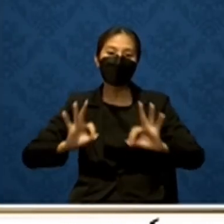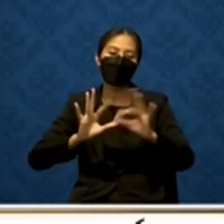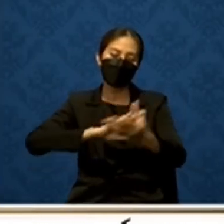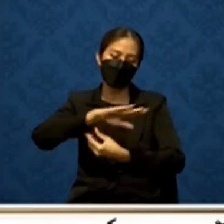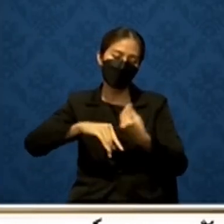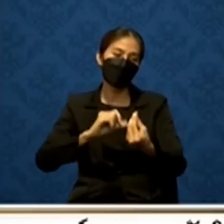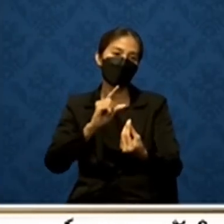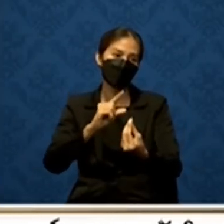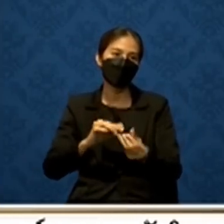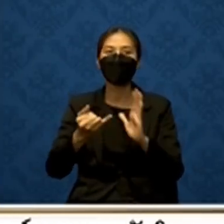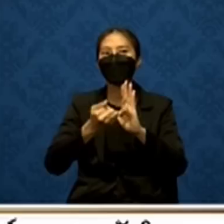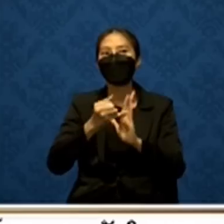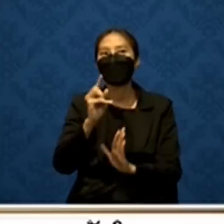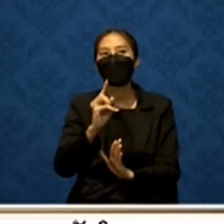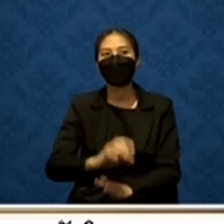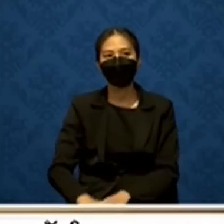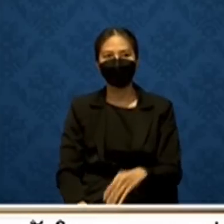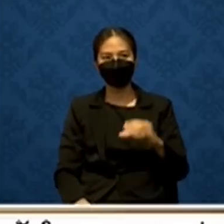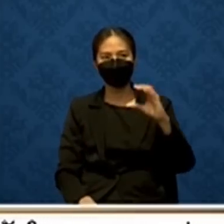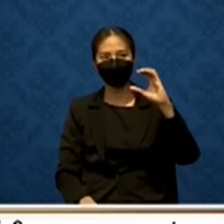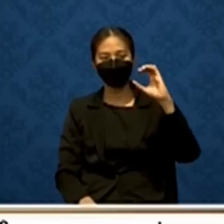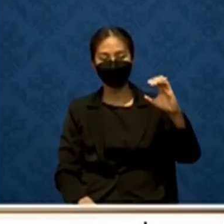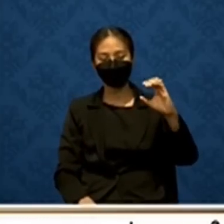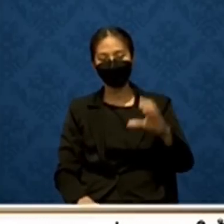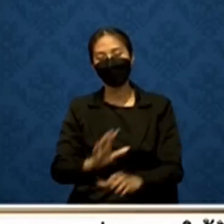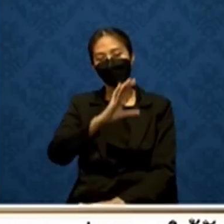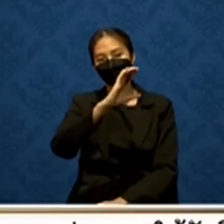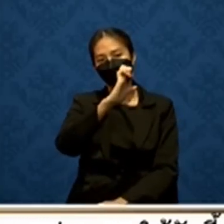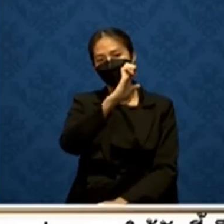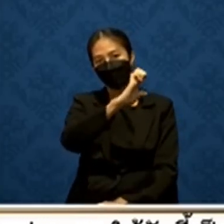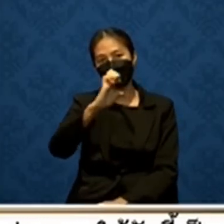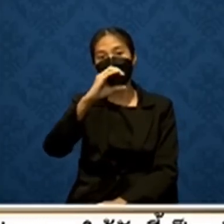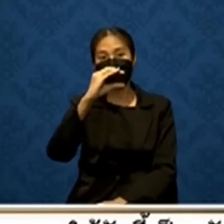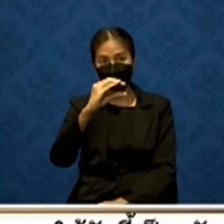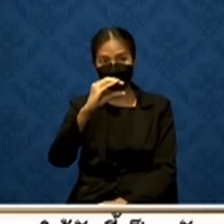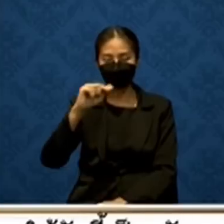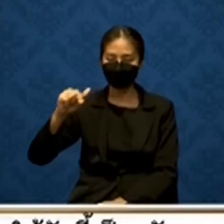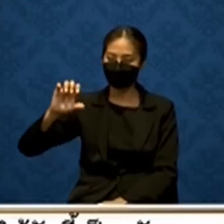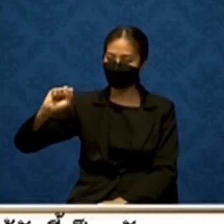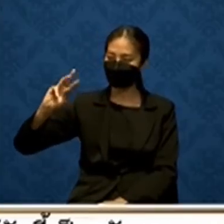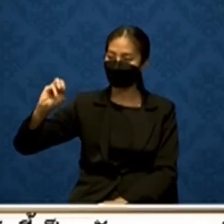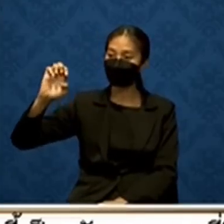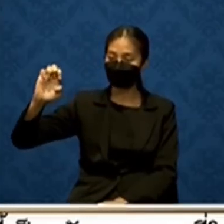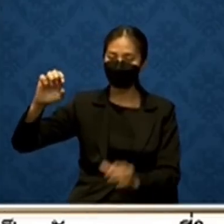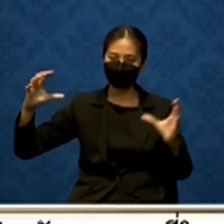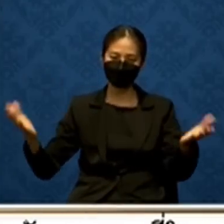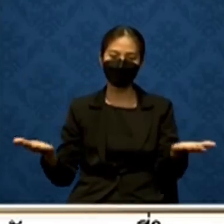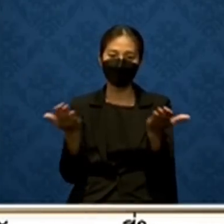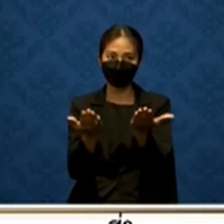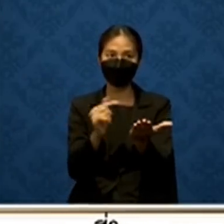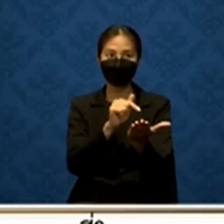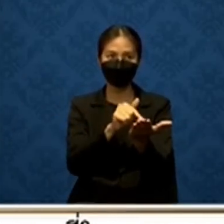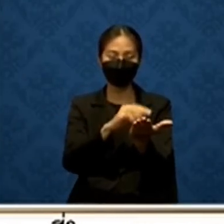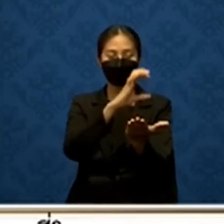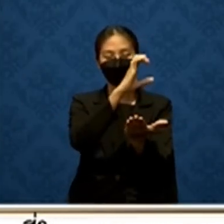เอา EEC มาชนกับ SMEกจะได้เหนว่างบเกี่ยวกั EEC งบประมาณ 101,